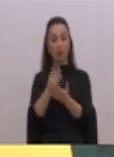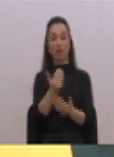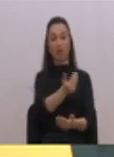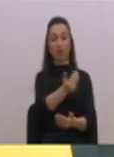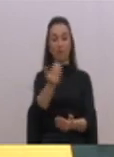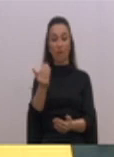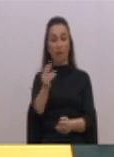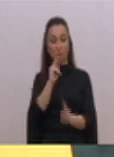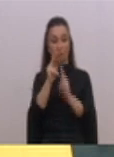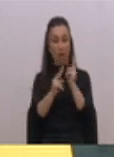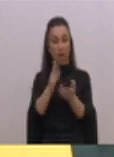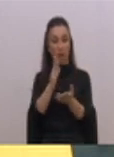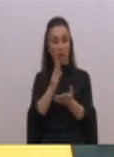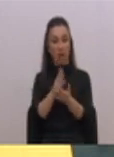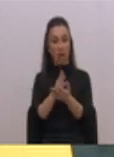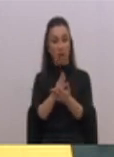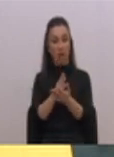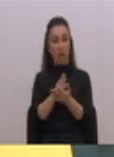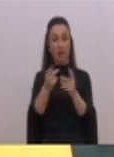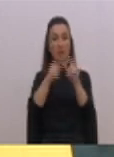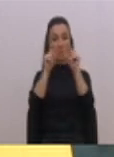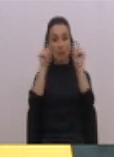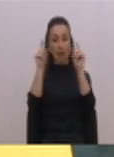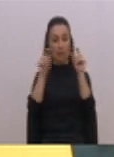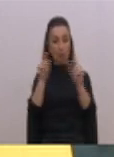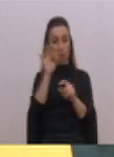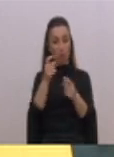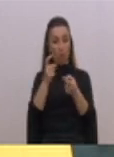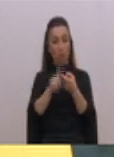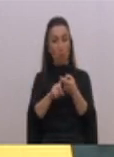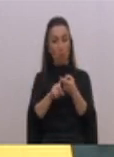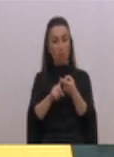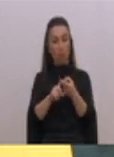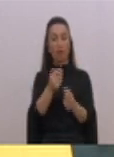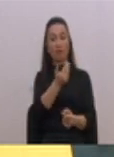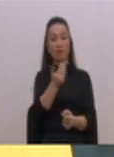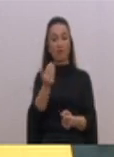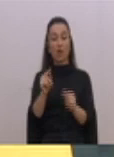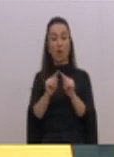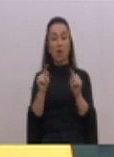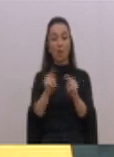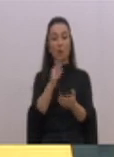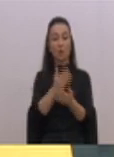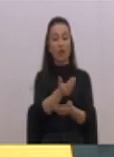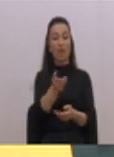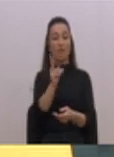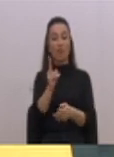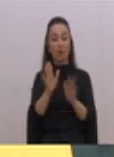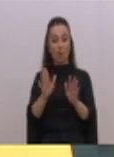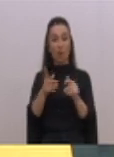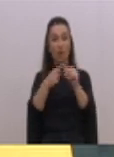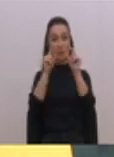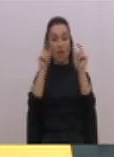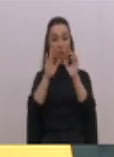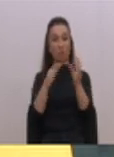აქ პრეტენზიები დააყენეთ, თუმცა სათაურების დონეზე, ანუ თქვენ ის ოპოზიცია ხართ, რომელიც მხოლოდ